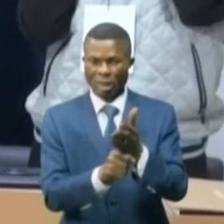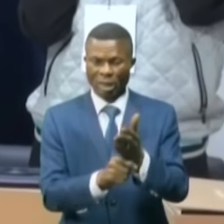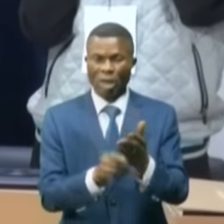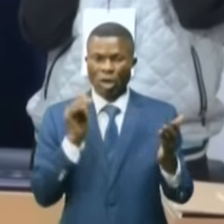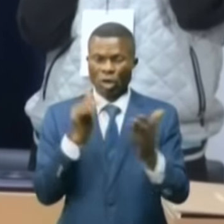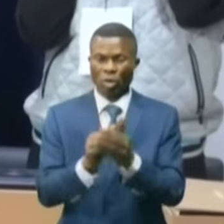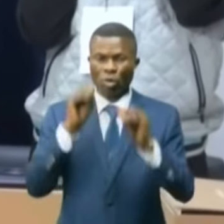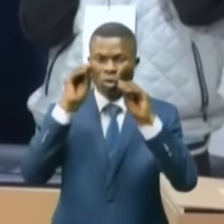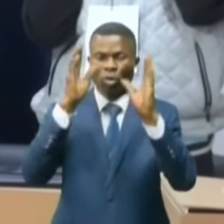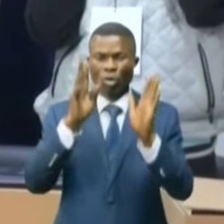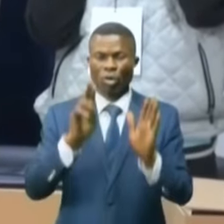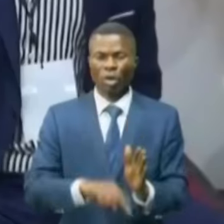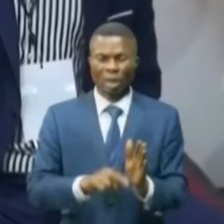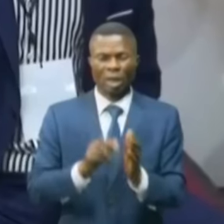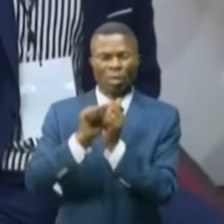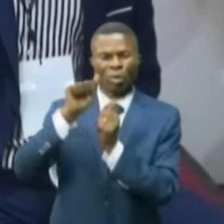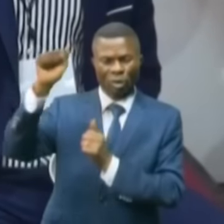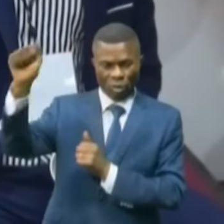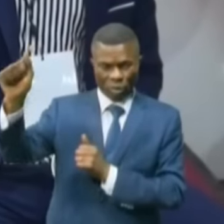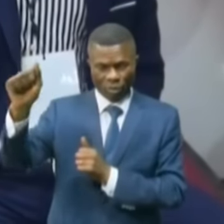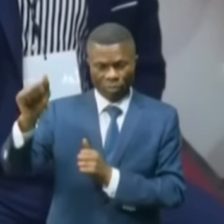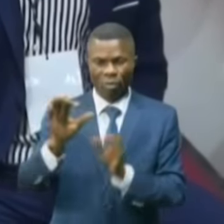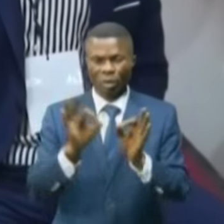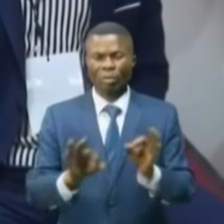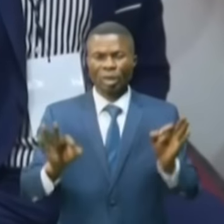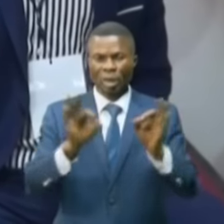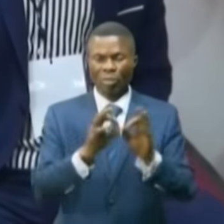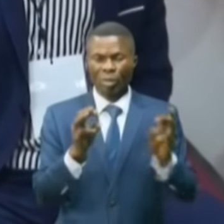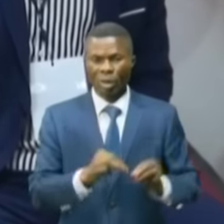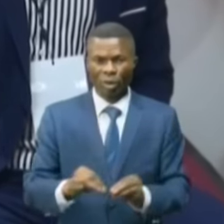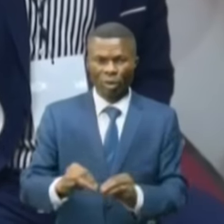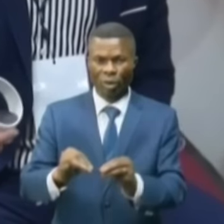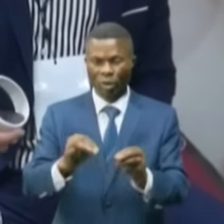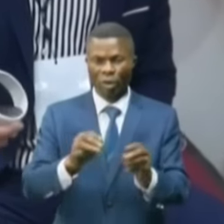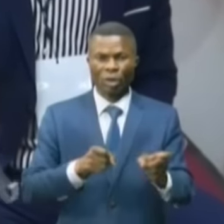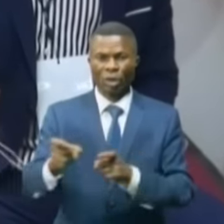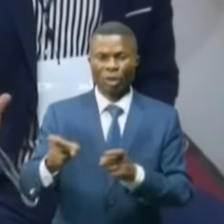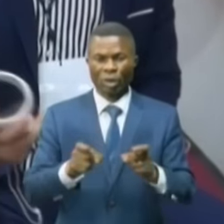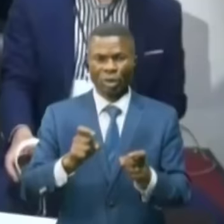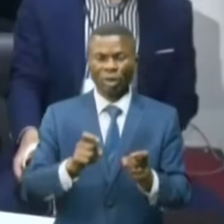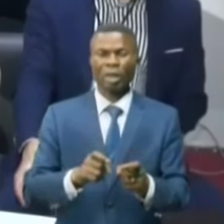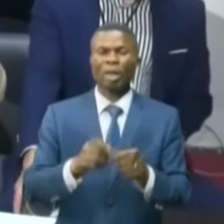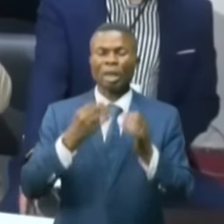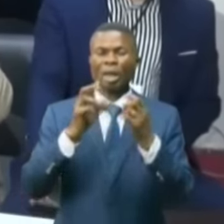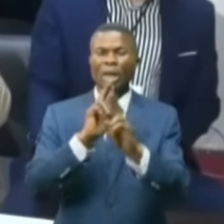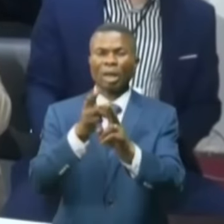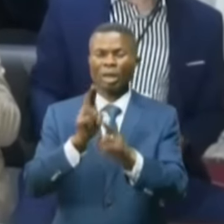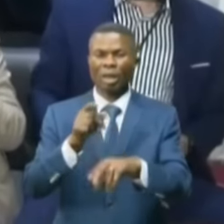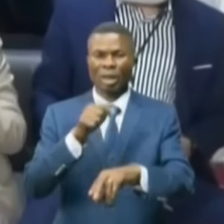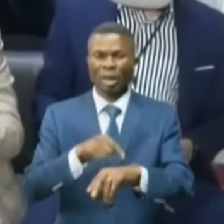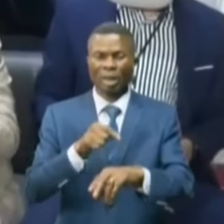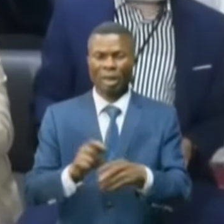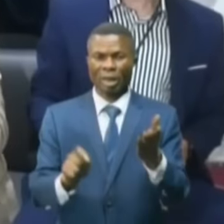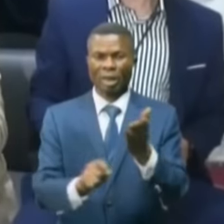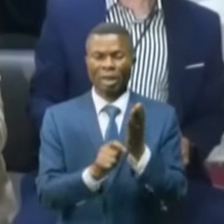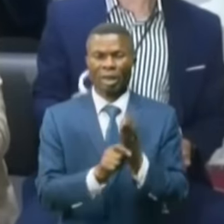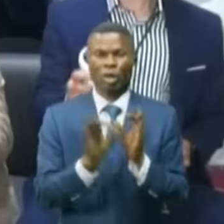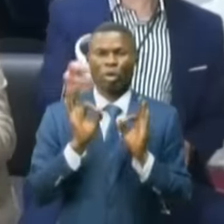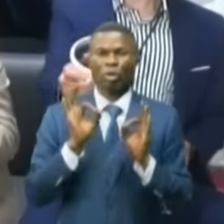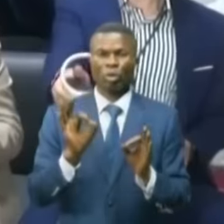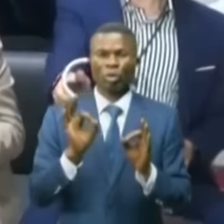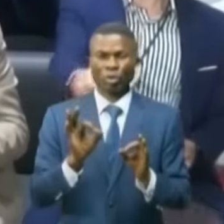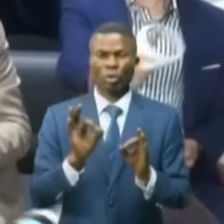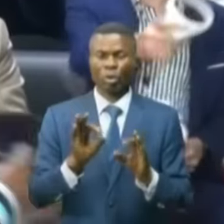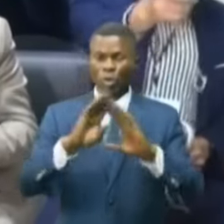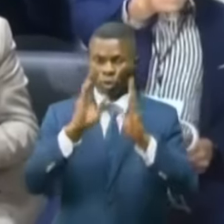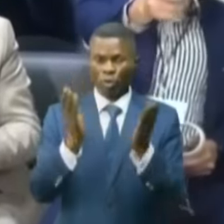à l'enseignement à distance, l'impact de mécanismes de gestion des plaintes à l'ère de la nouvelle technologie